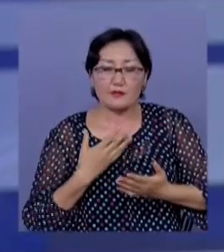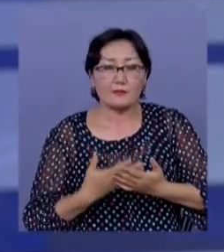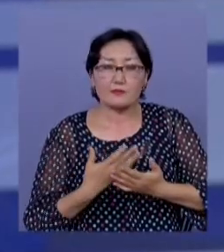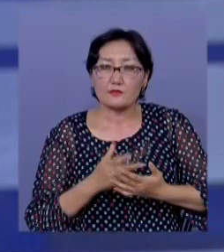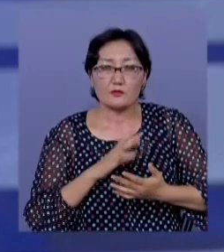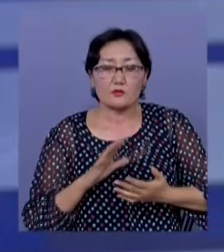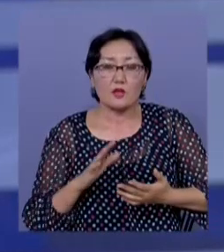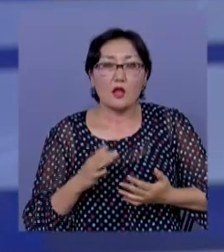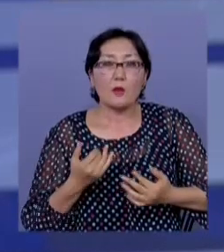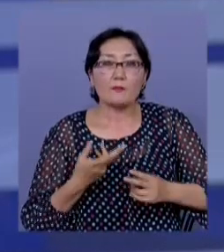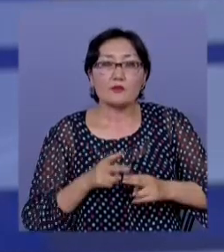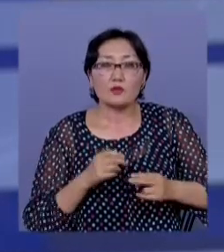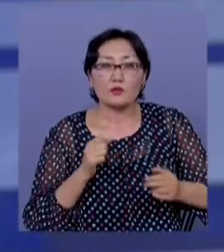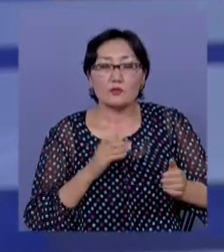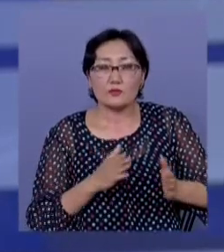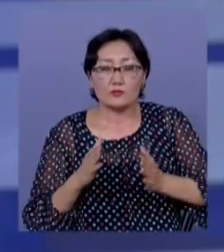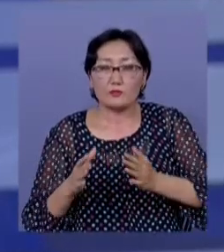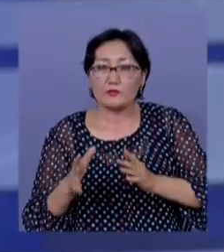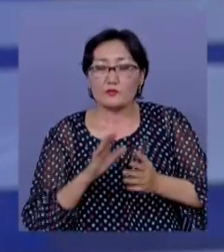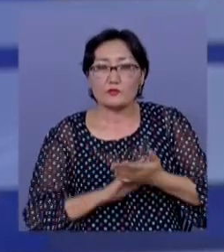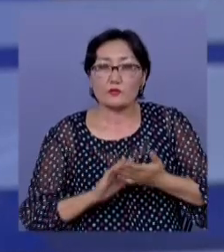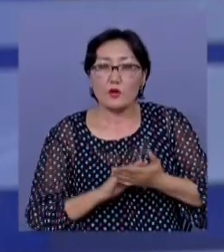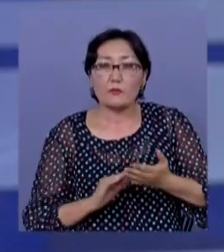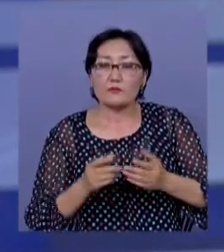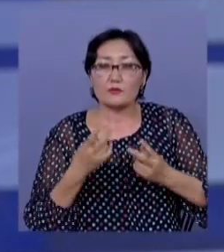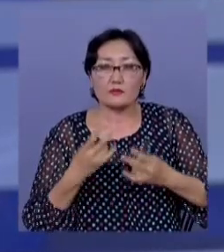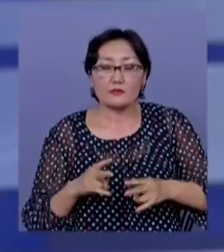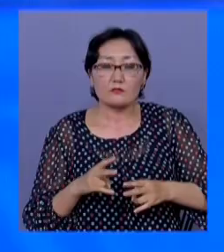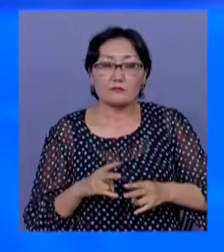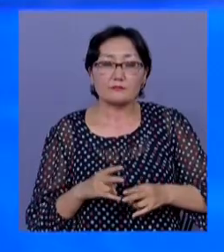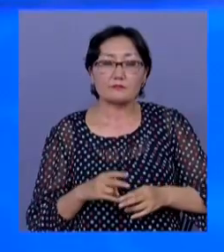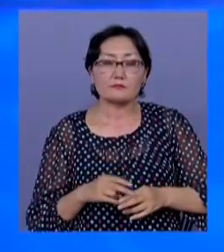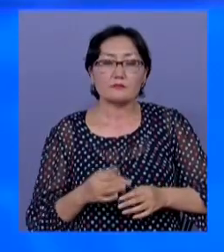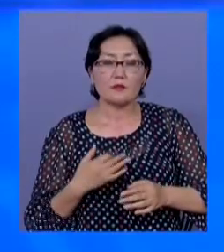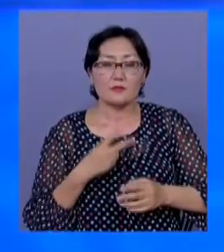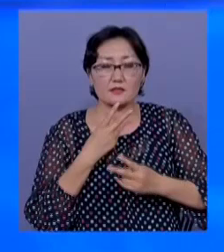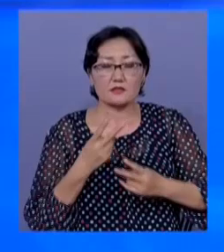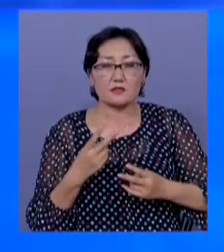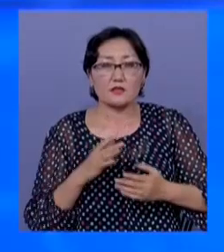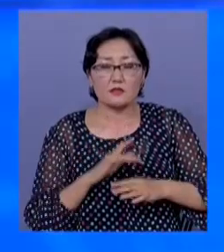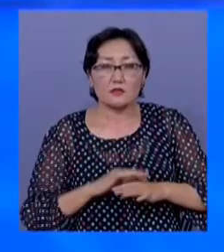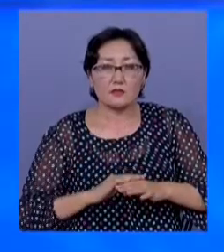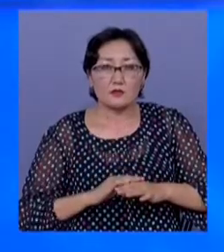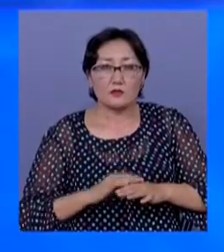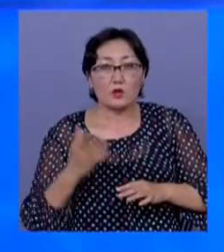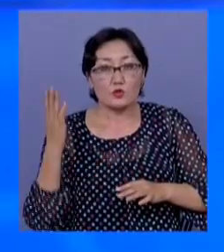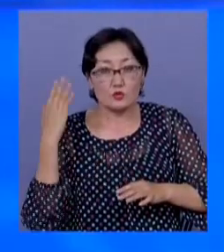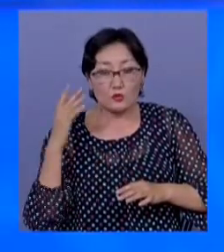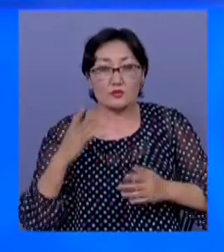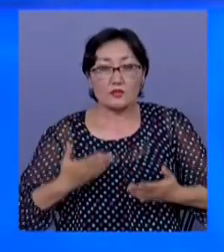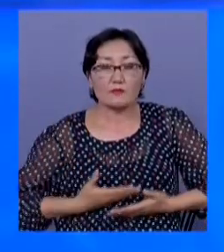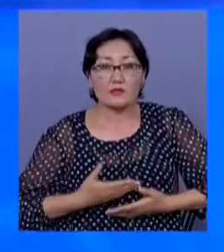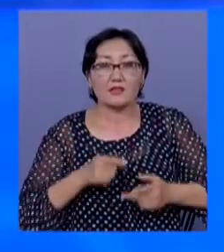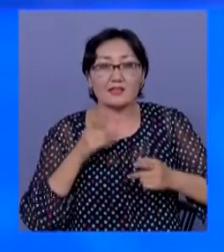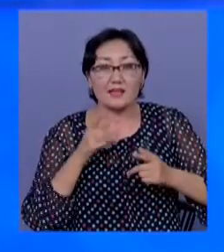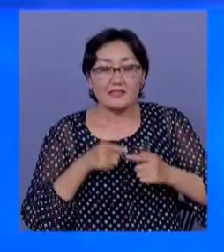үлгі бола алмайды. Ол қатып қалған ештеңе жоқ, артқа қарай бұрыла берсек. Сіз былай қарап тұрсаңыз, кешіріңіз, сол заманда еден